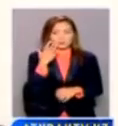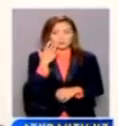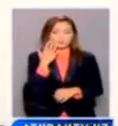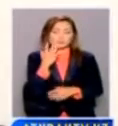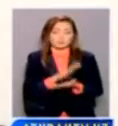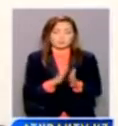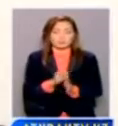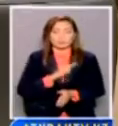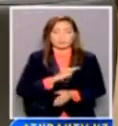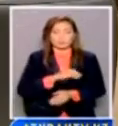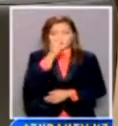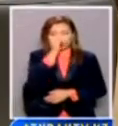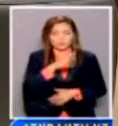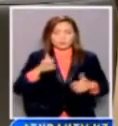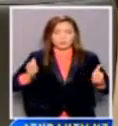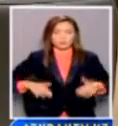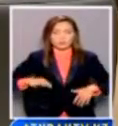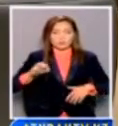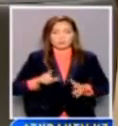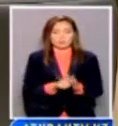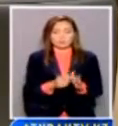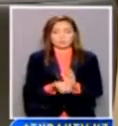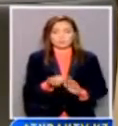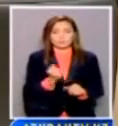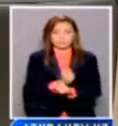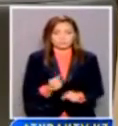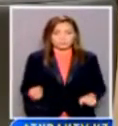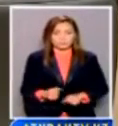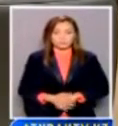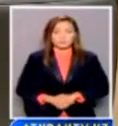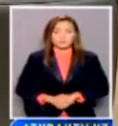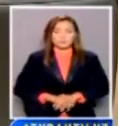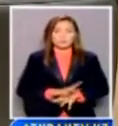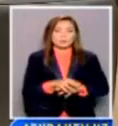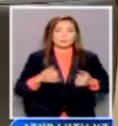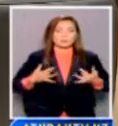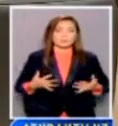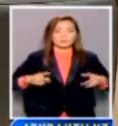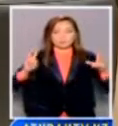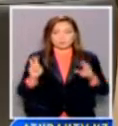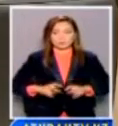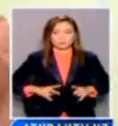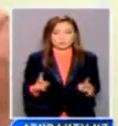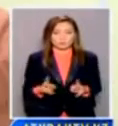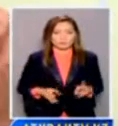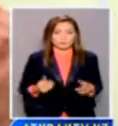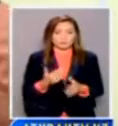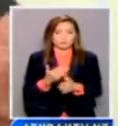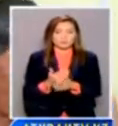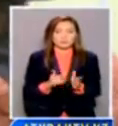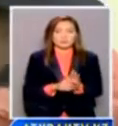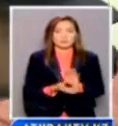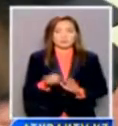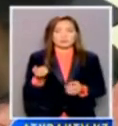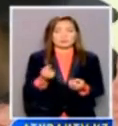чрезвычайным положением, не могут быть решены за счет пенсионных накоплений граждан. А про то, что необходимо рассмотреть механизм выдачи части